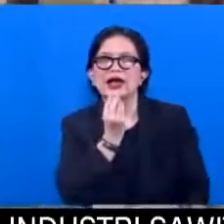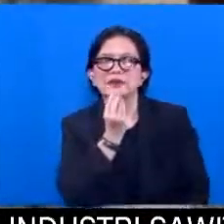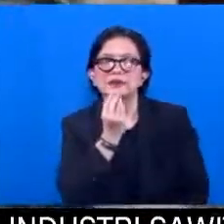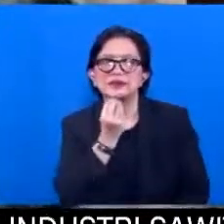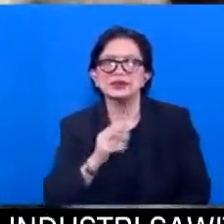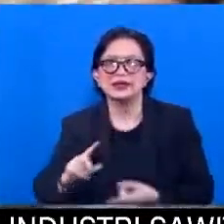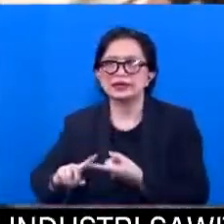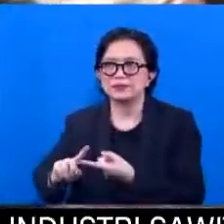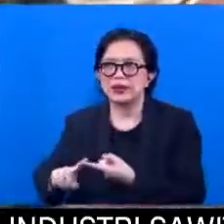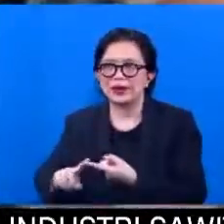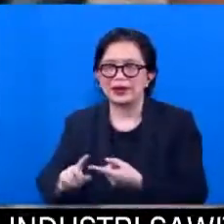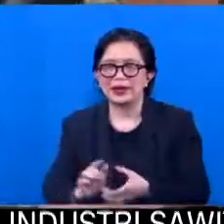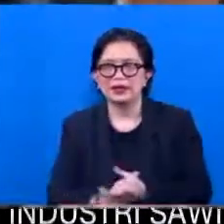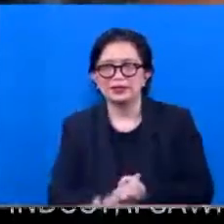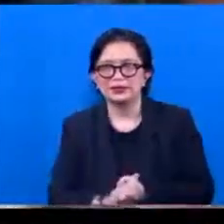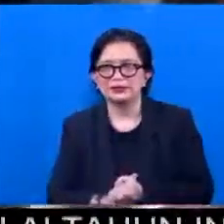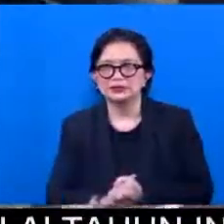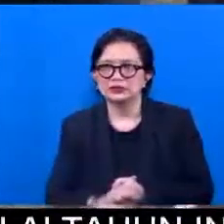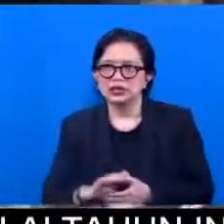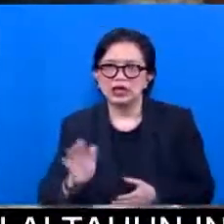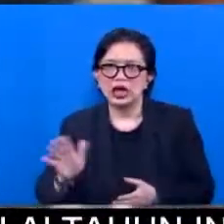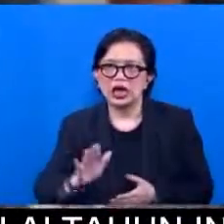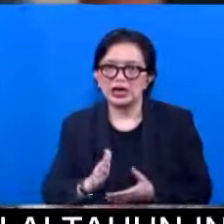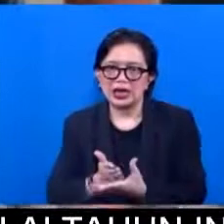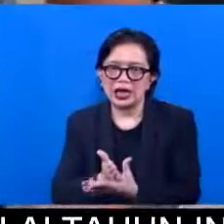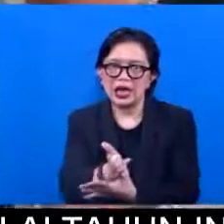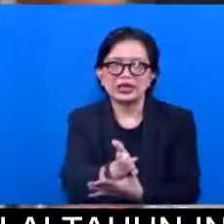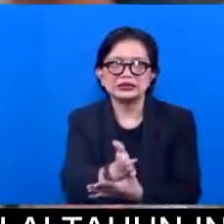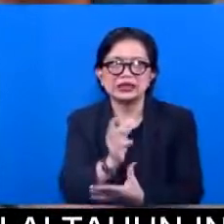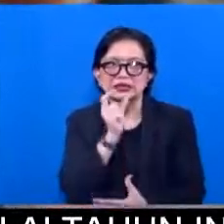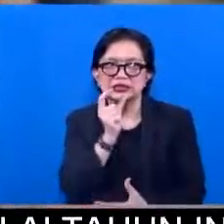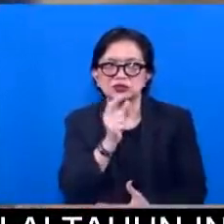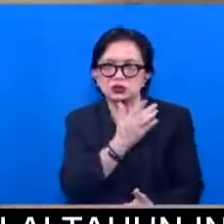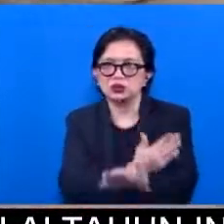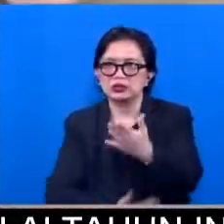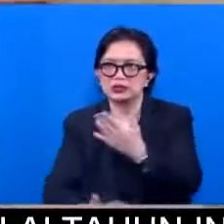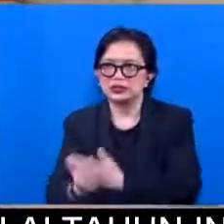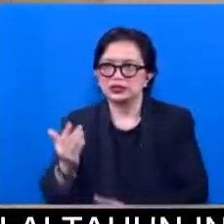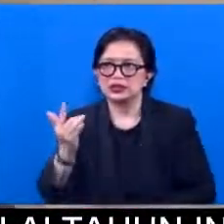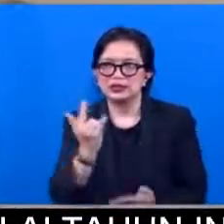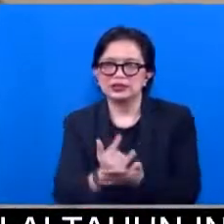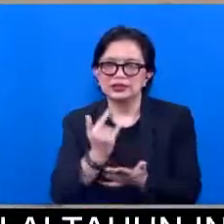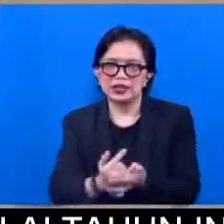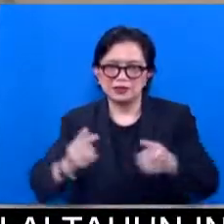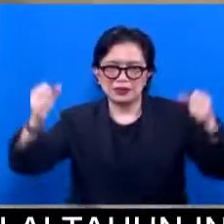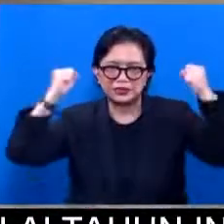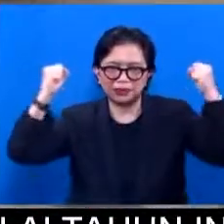Meski tidak ada fasilitas untuk penyandang disabilitas, Warsono tetap semangat menjemput rezeki.